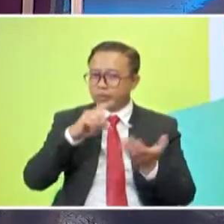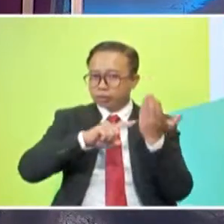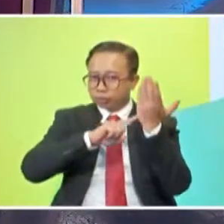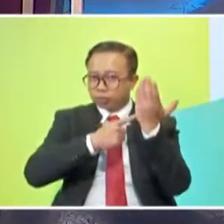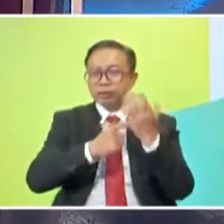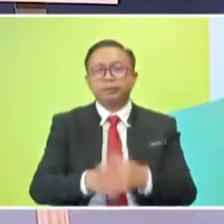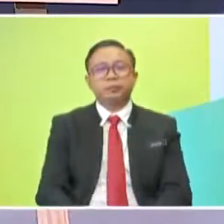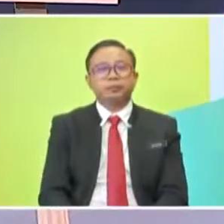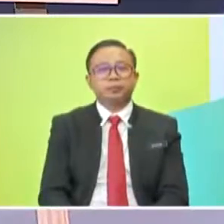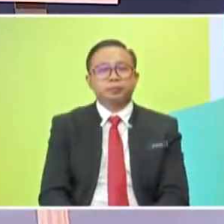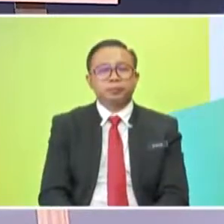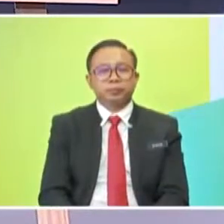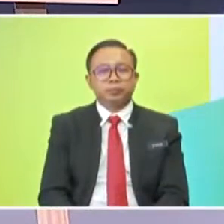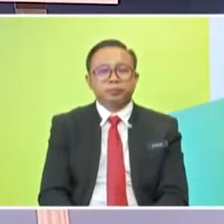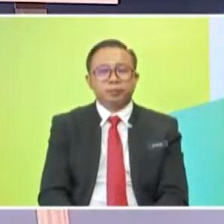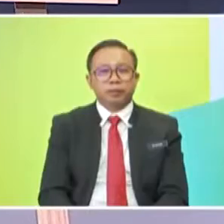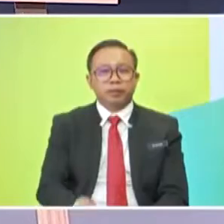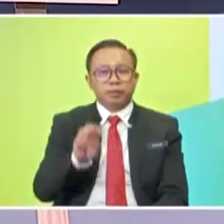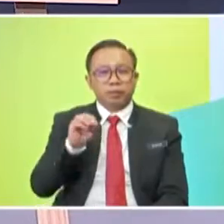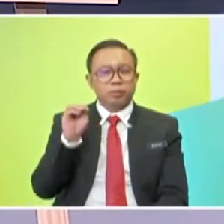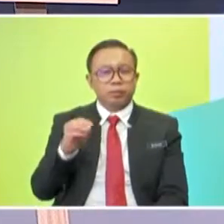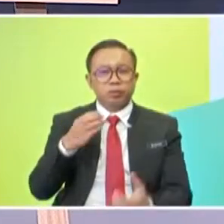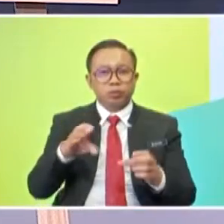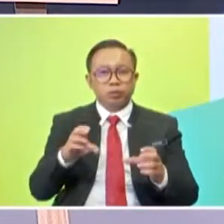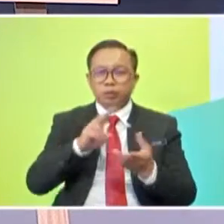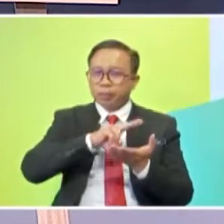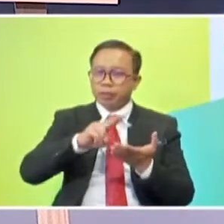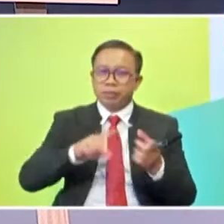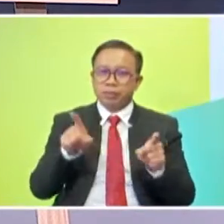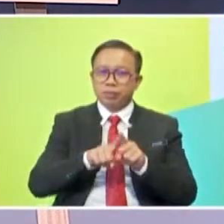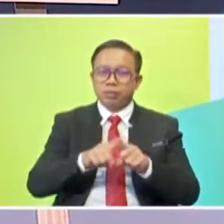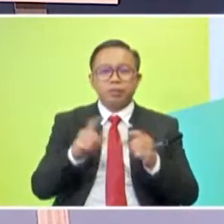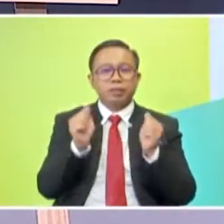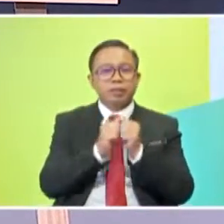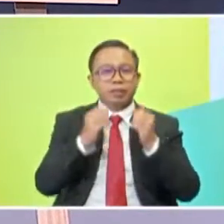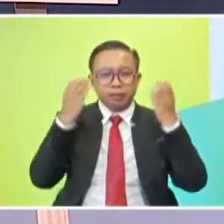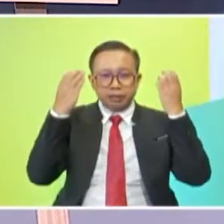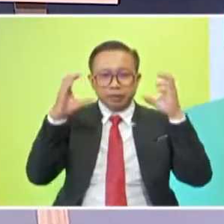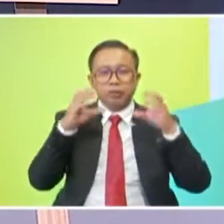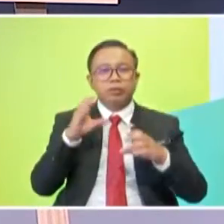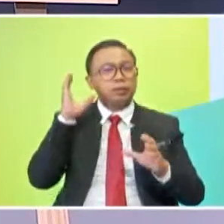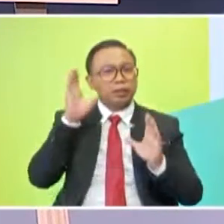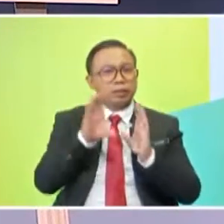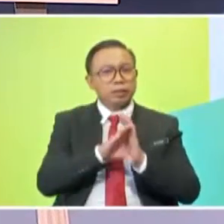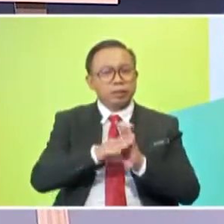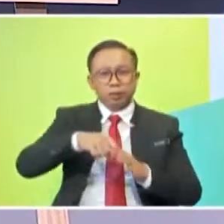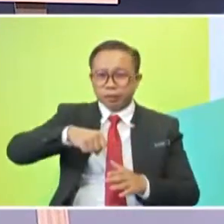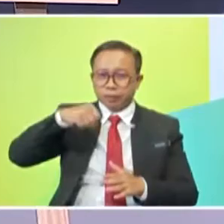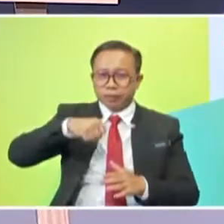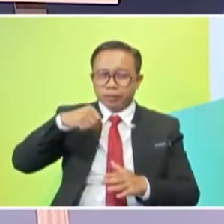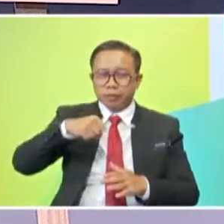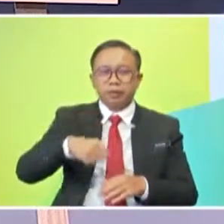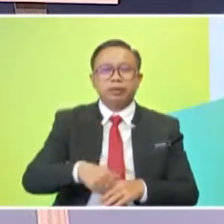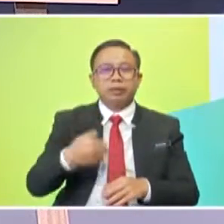Oke kita tengok sini murid-murid coba sama-sama pace bersama ceguk jadi sini gambar bebek di atas